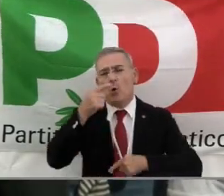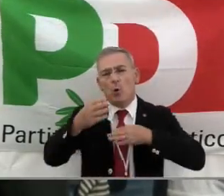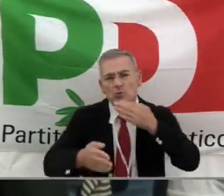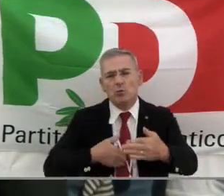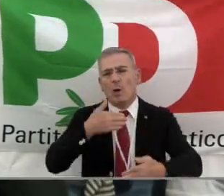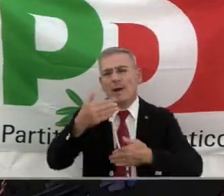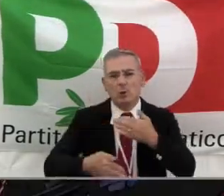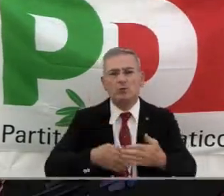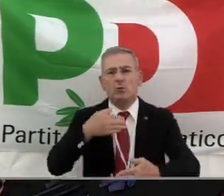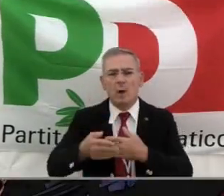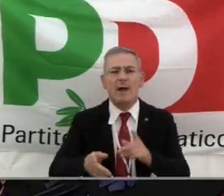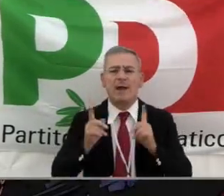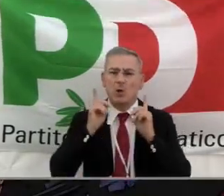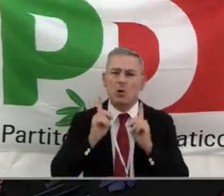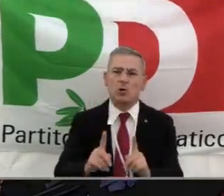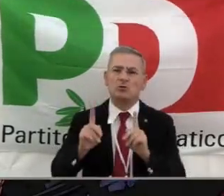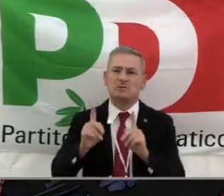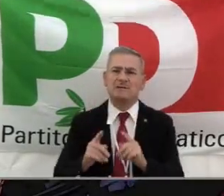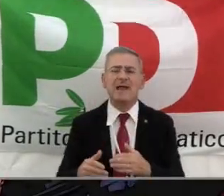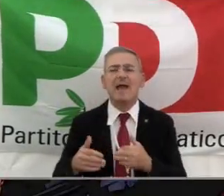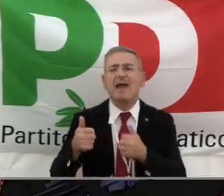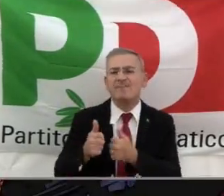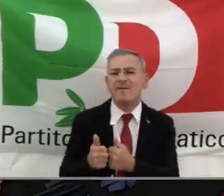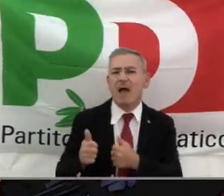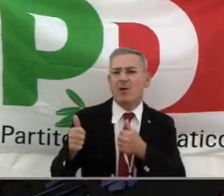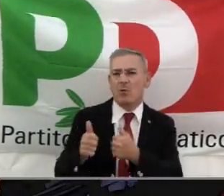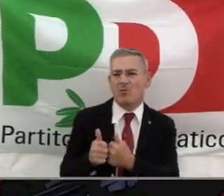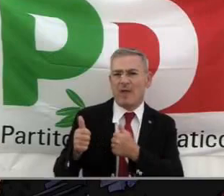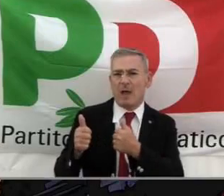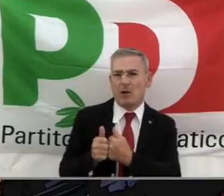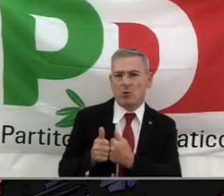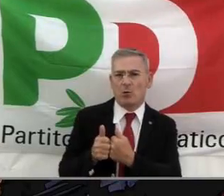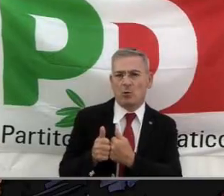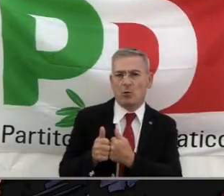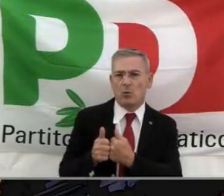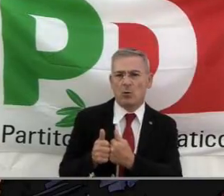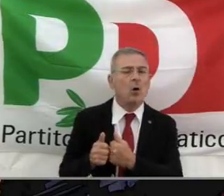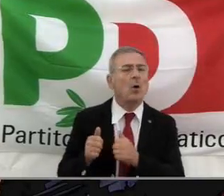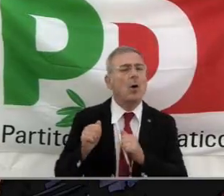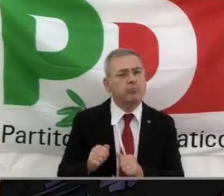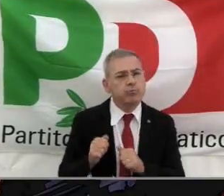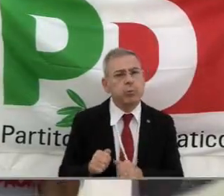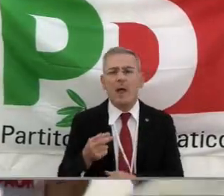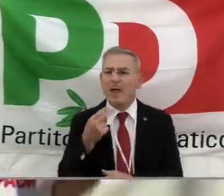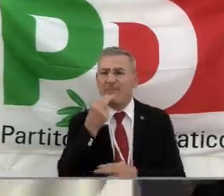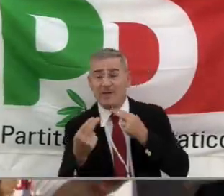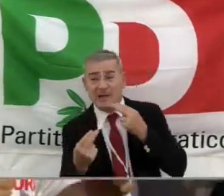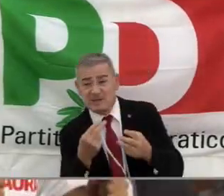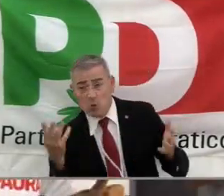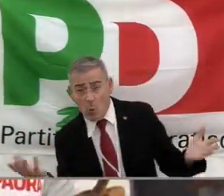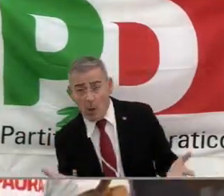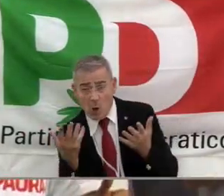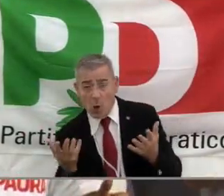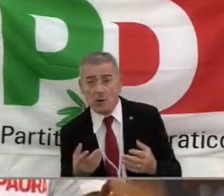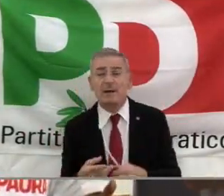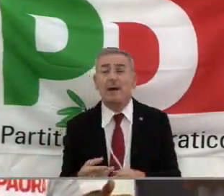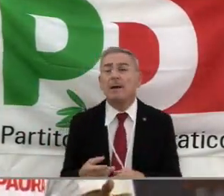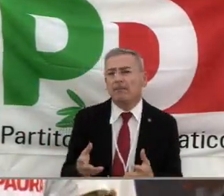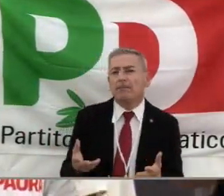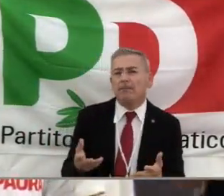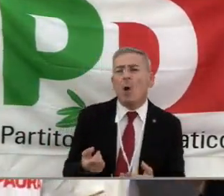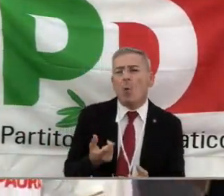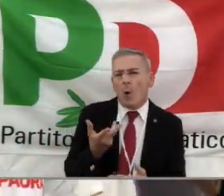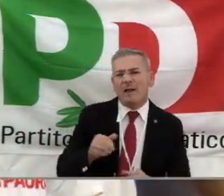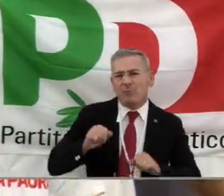continuare così, fianco a fianco. Puoi prendere qualche fischio, forse fa anche bene